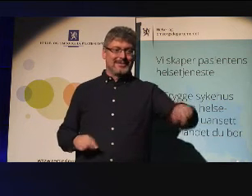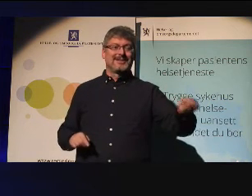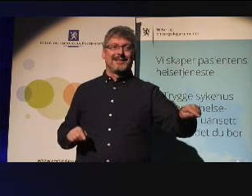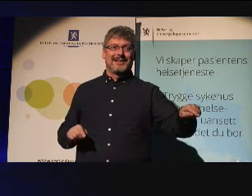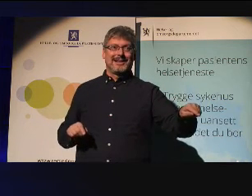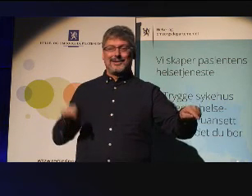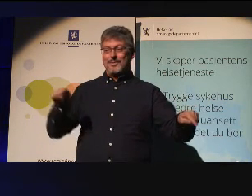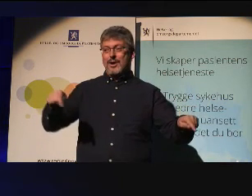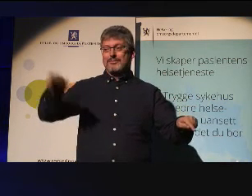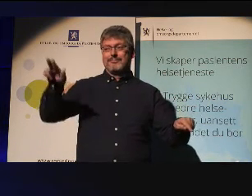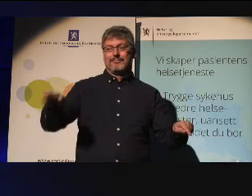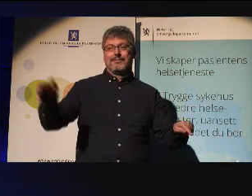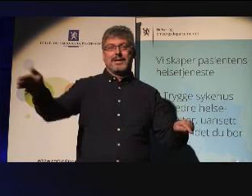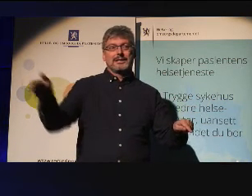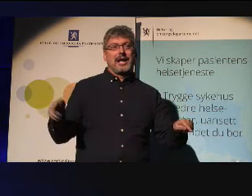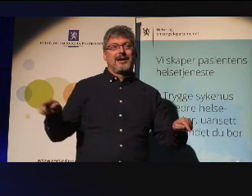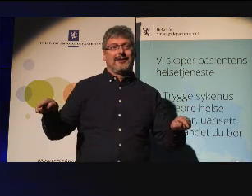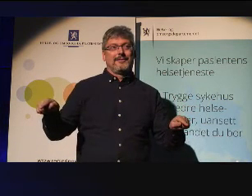i senga.